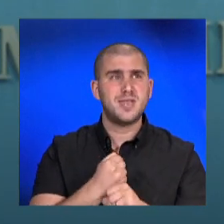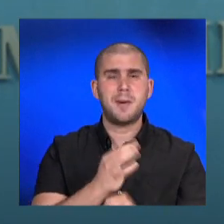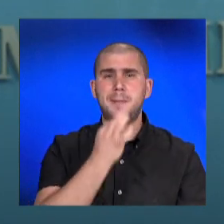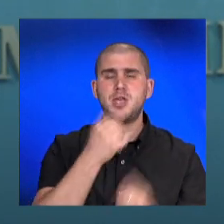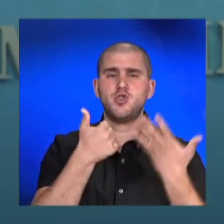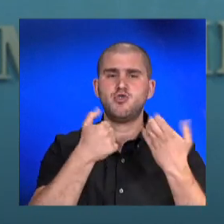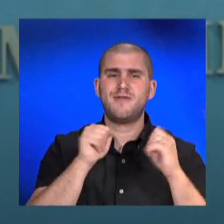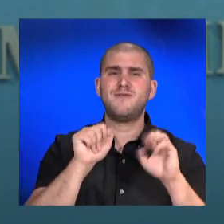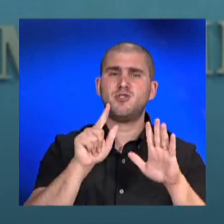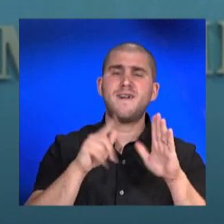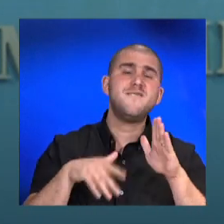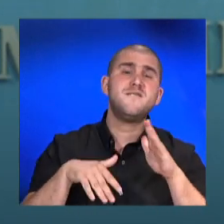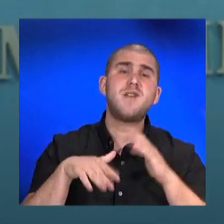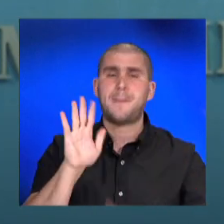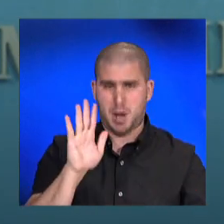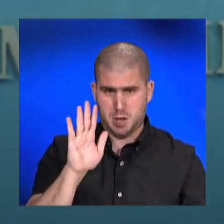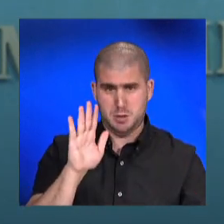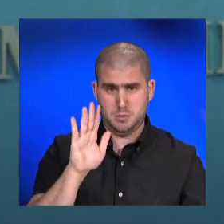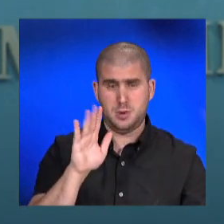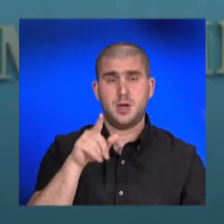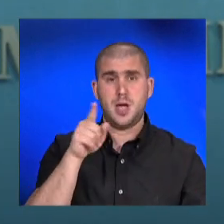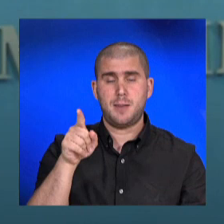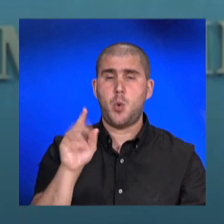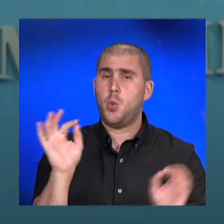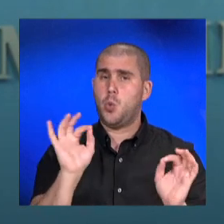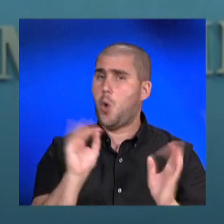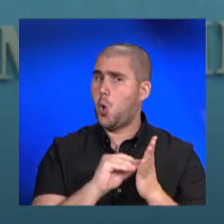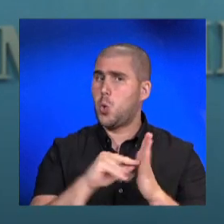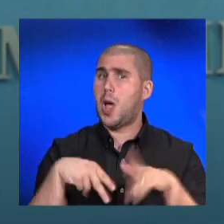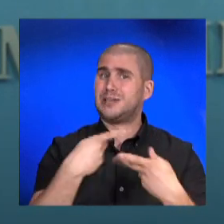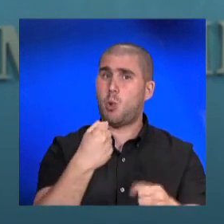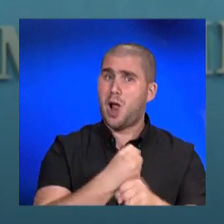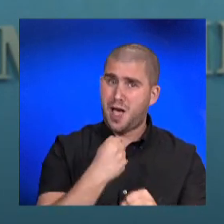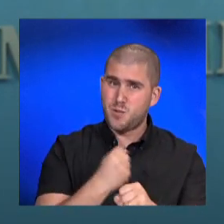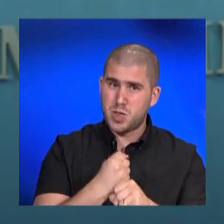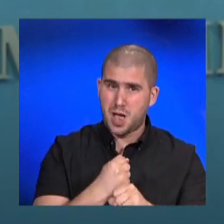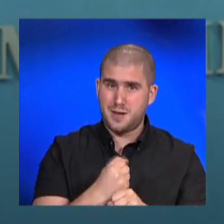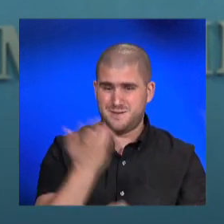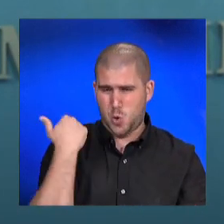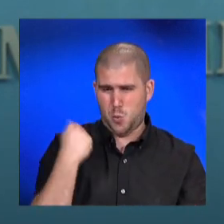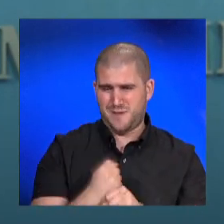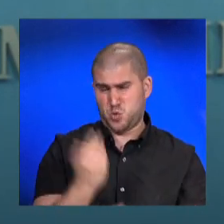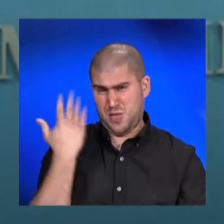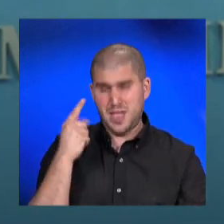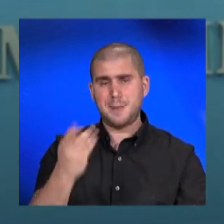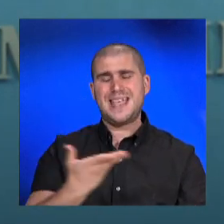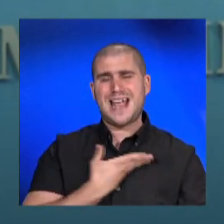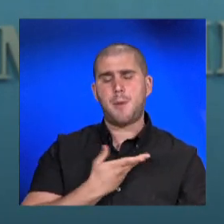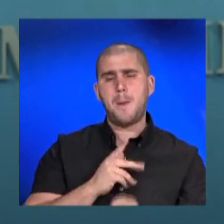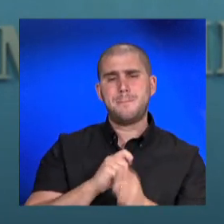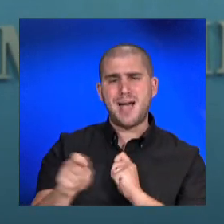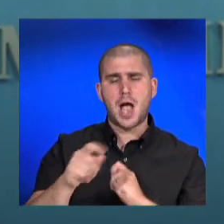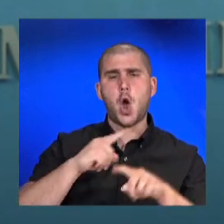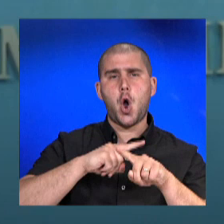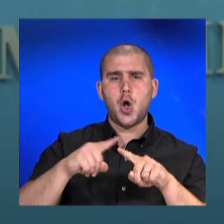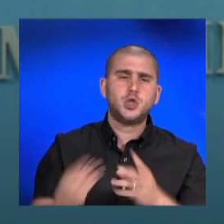ומעלה שלא חזרו עדיין לעבודתם ועבדו קודם, הם יקבלו מענק של חודש נוסף,